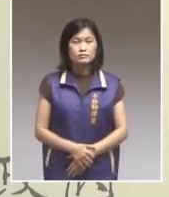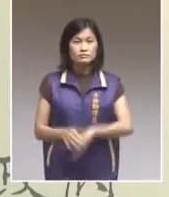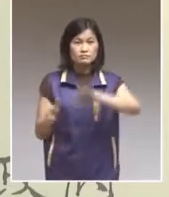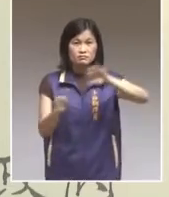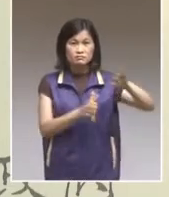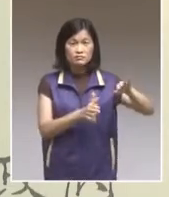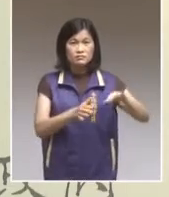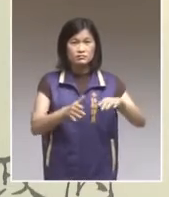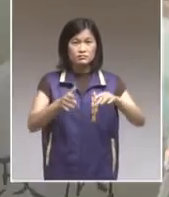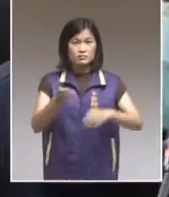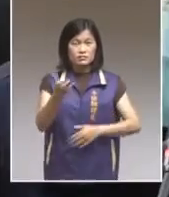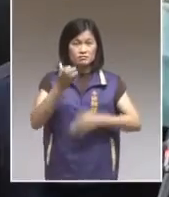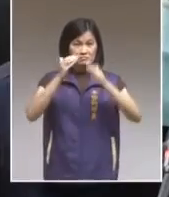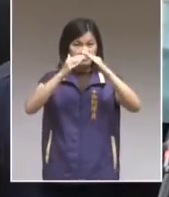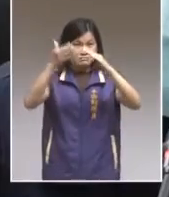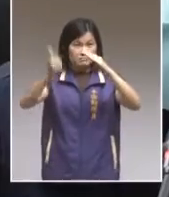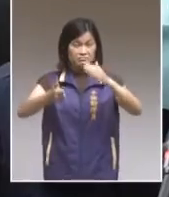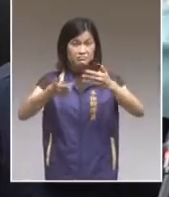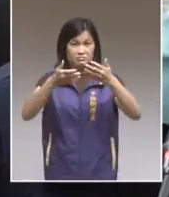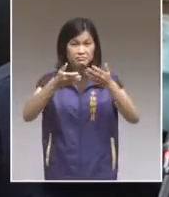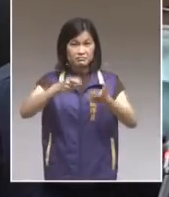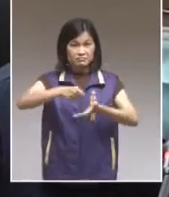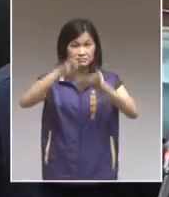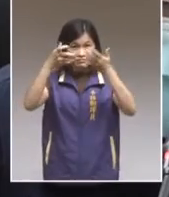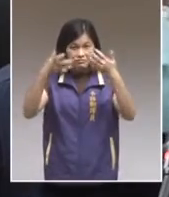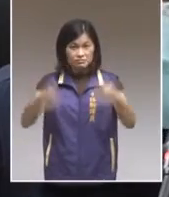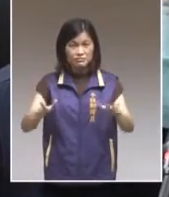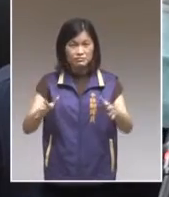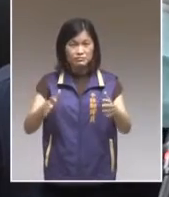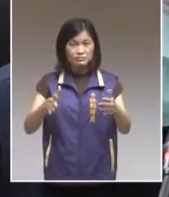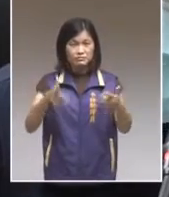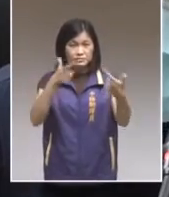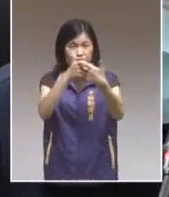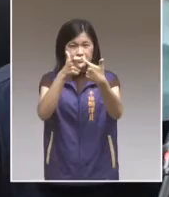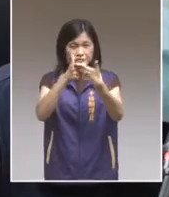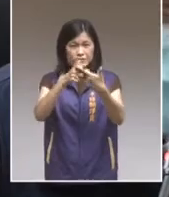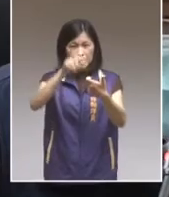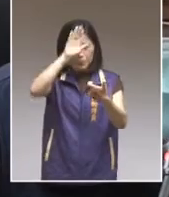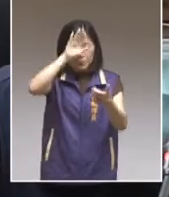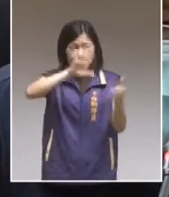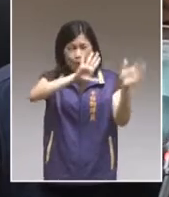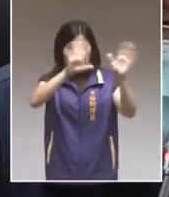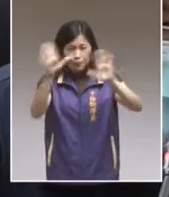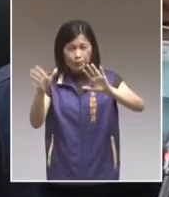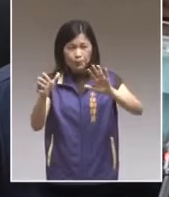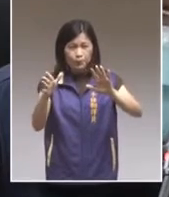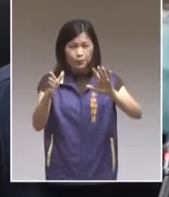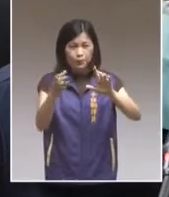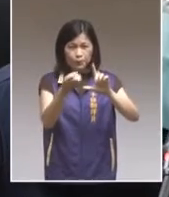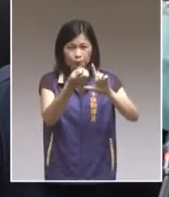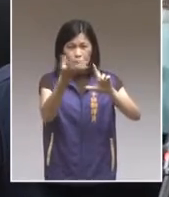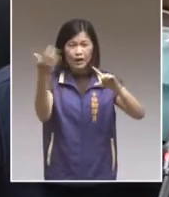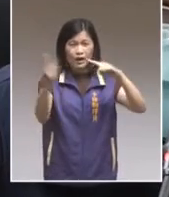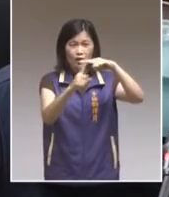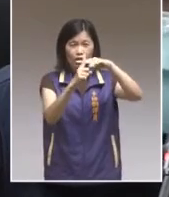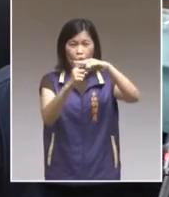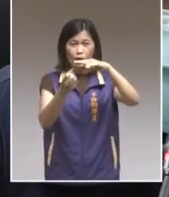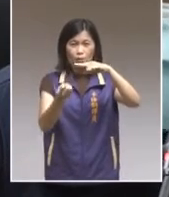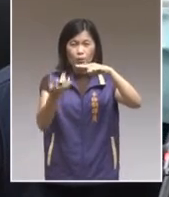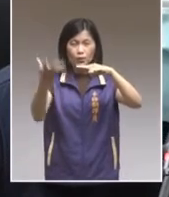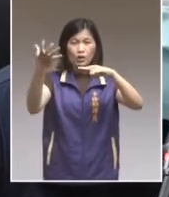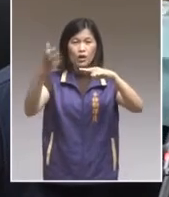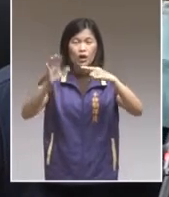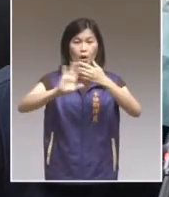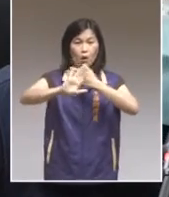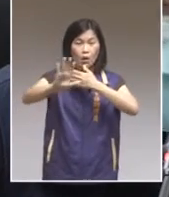另外刚刚市长特别提到因应整个社区风险日渐提高，事实上在外面的一些